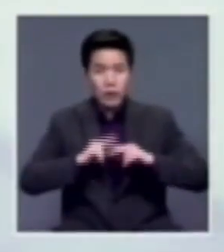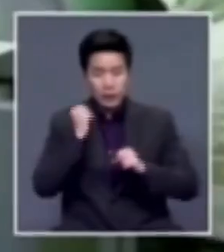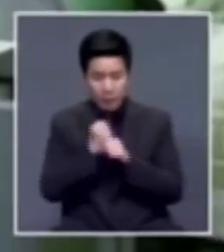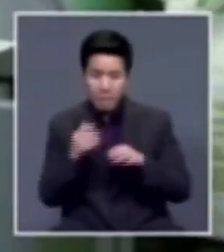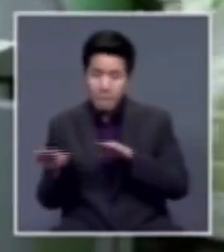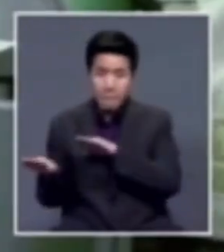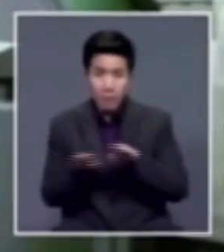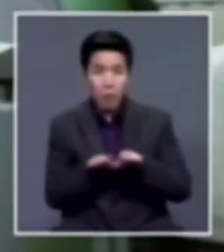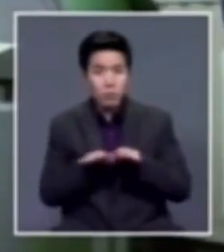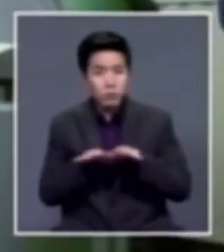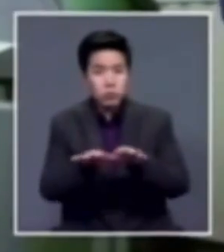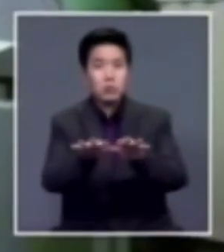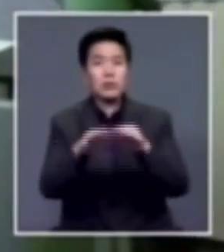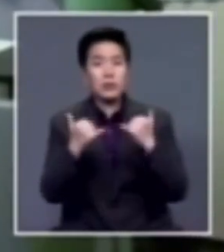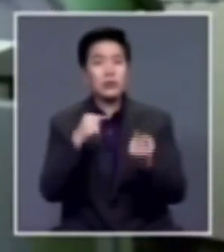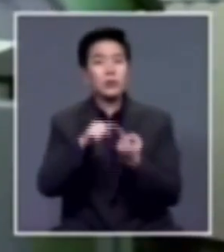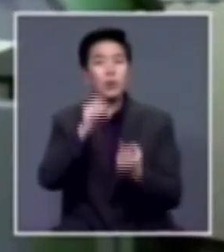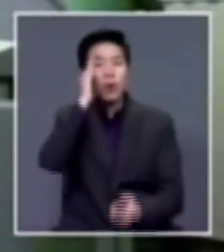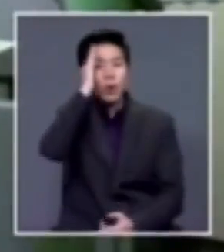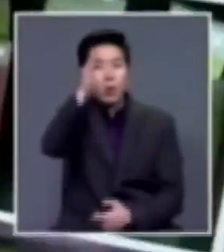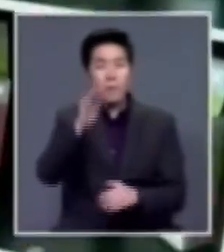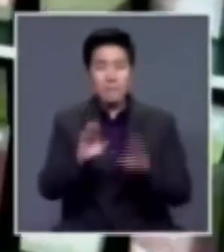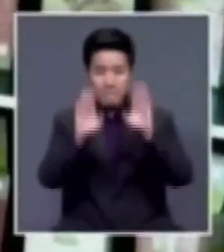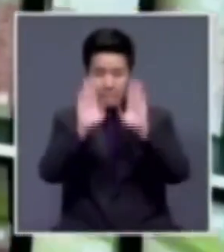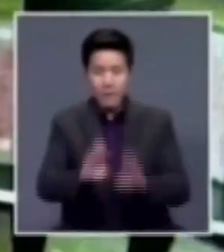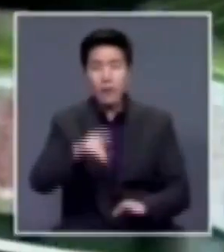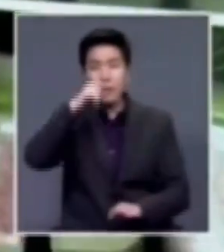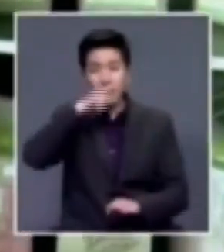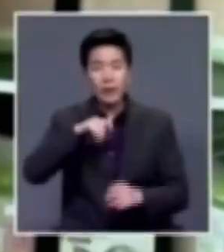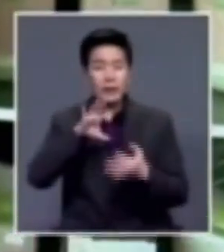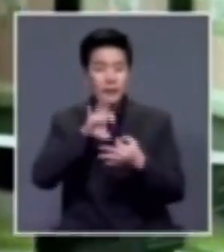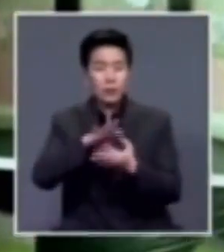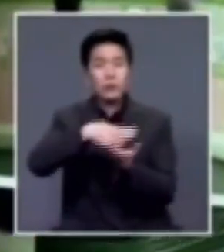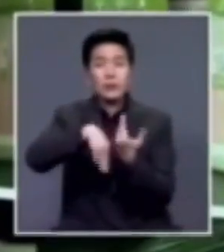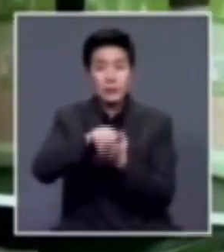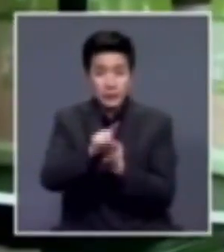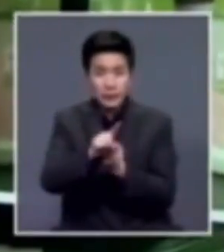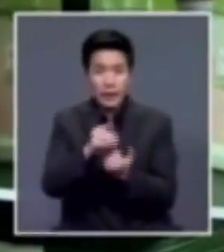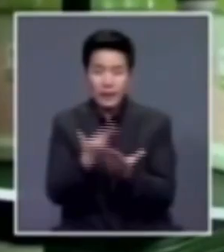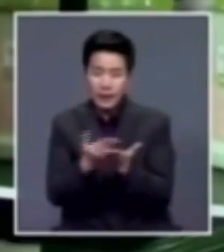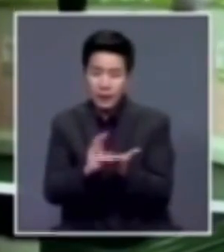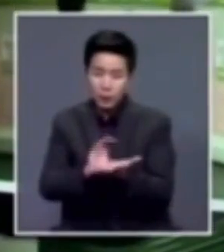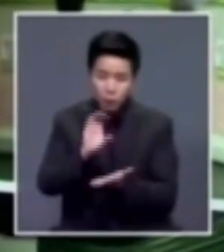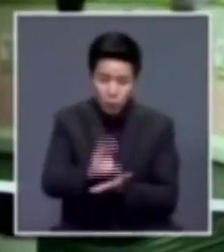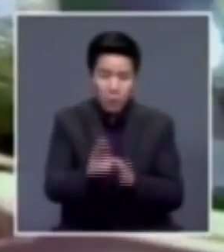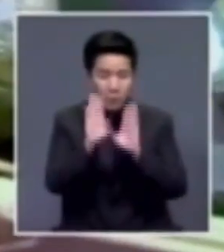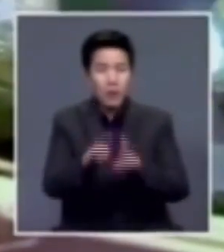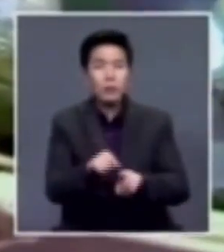ไปร่วมกันนะครับเพื่ออนาคตในการที่รักษาภาพลักษณ์รักษาบรรยากาศทางเศรษฐกิจบรรยากาศการลงทุนของประเทศเอา